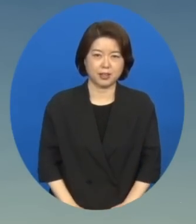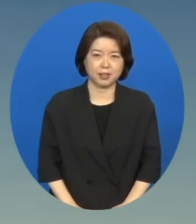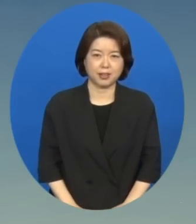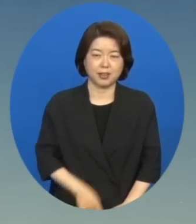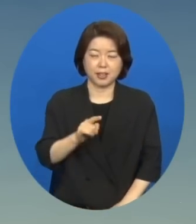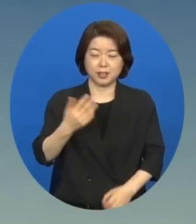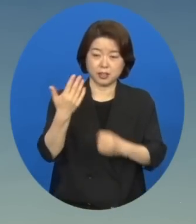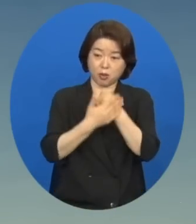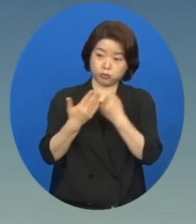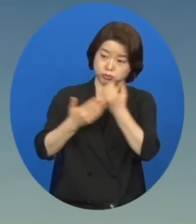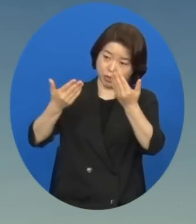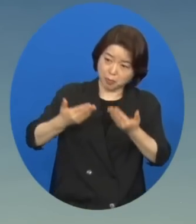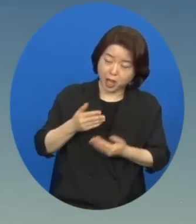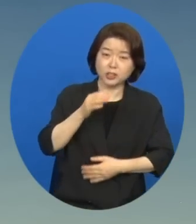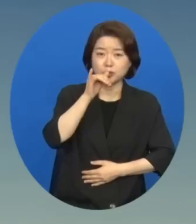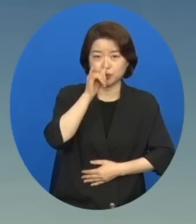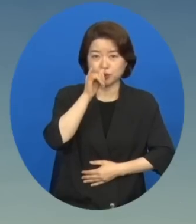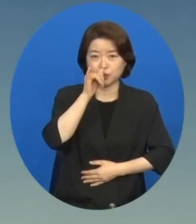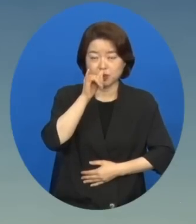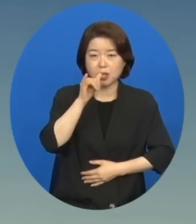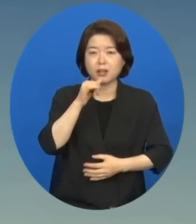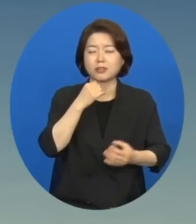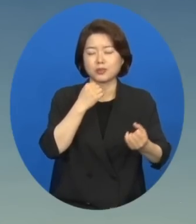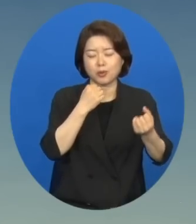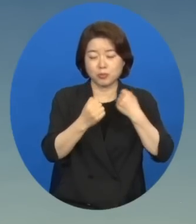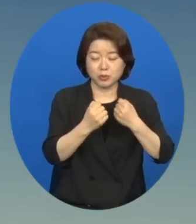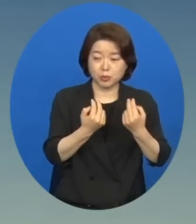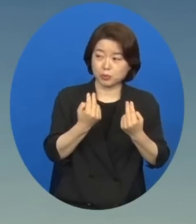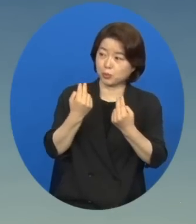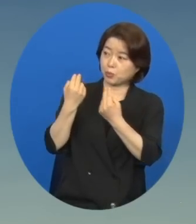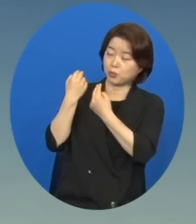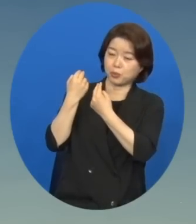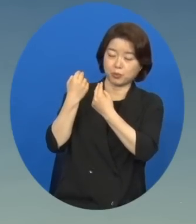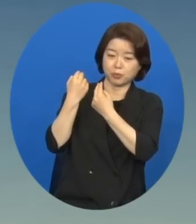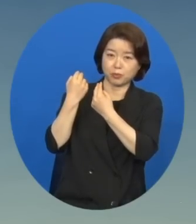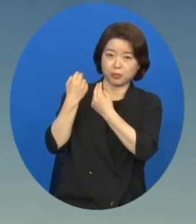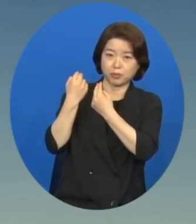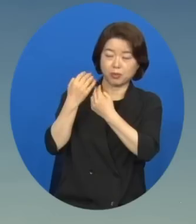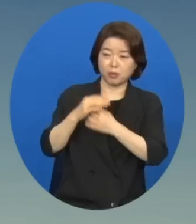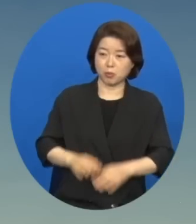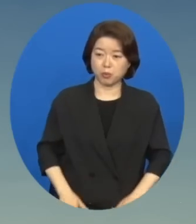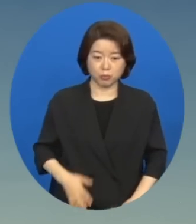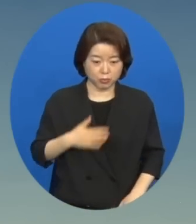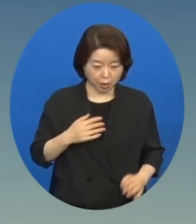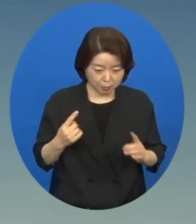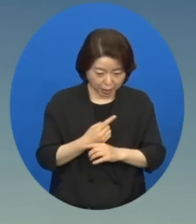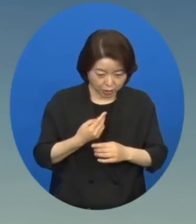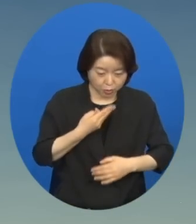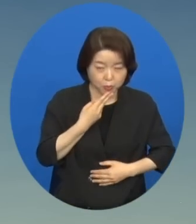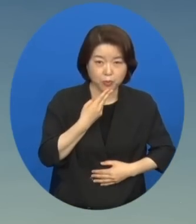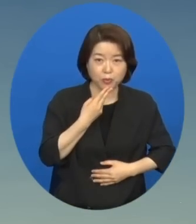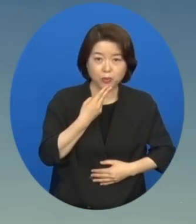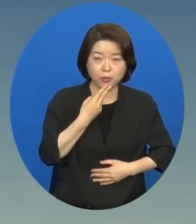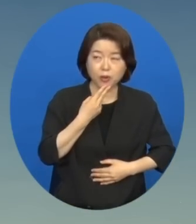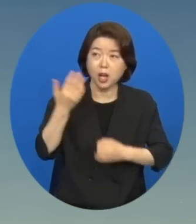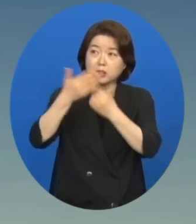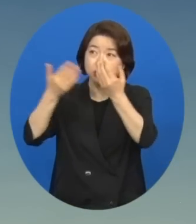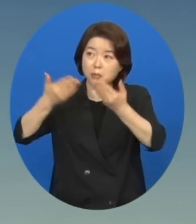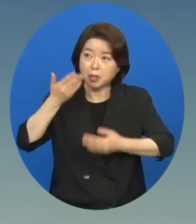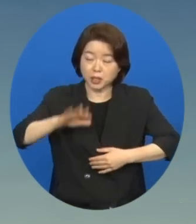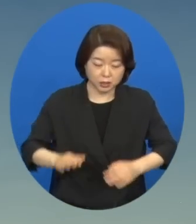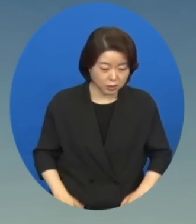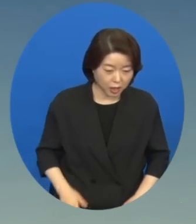그렇게 은혜 받았는데 그런데도 여전히 돌아서고 나면 나는 하나도 안 바뀐 것 같네요. 내가